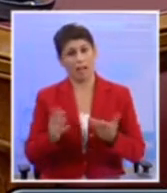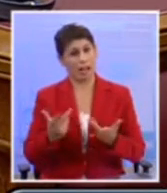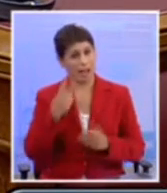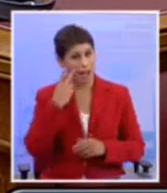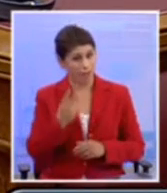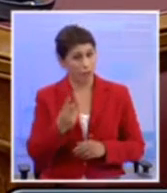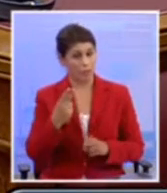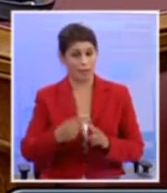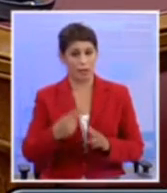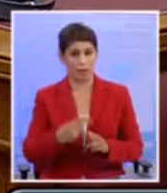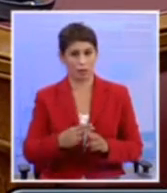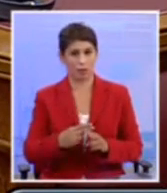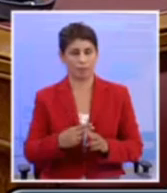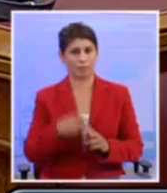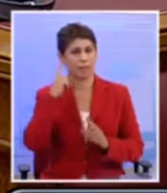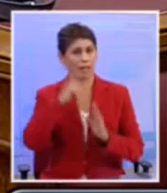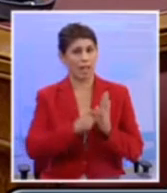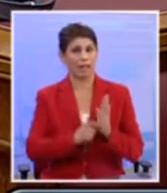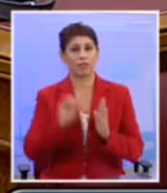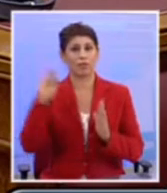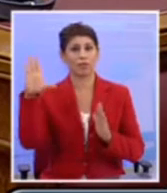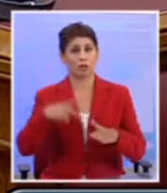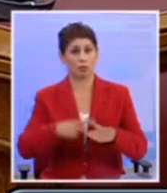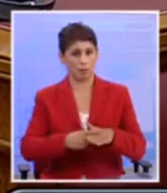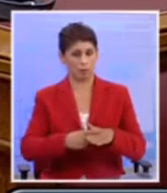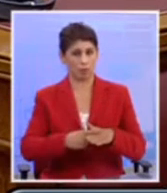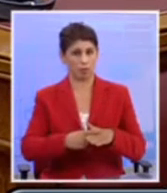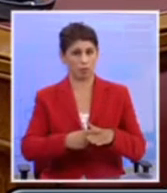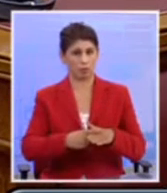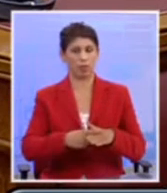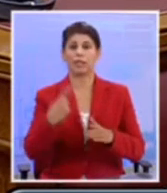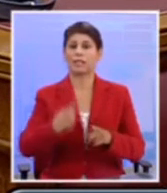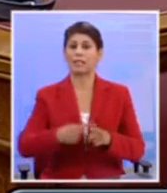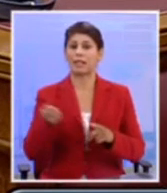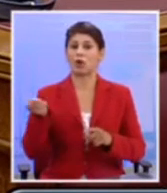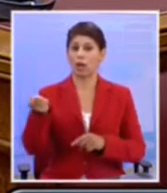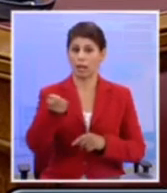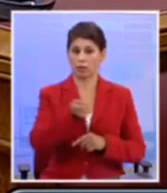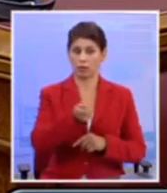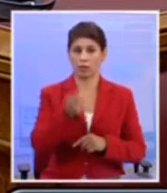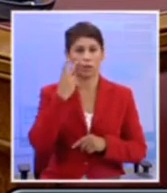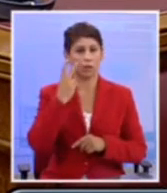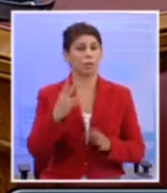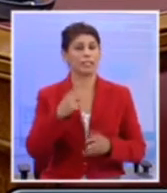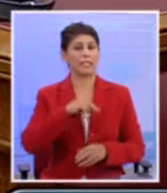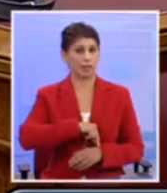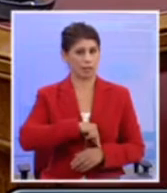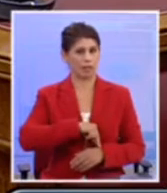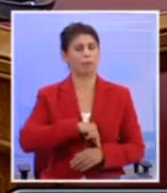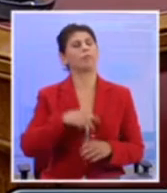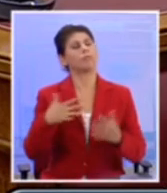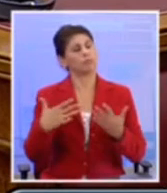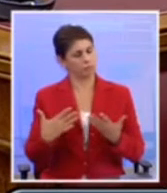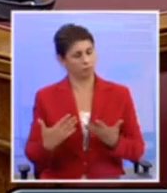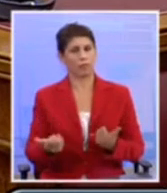σταθούμε κυρίως στην έκθεση των ξένων τραπεζών σε ελληνικό χρέος και δούμε τι κερδίσανε, θα βγάλουμε